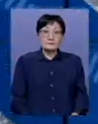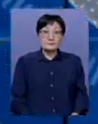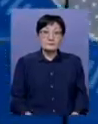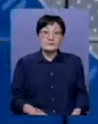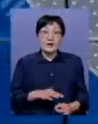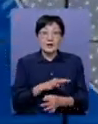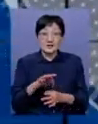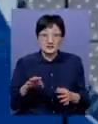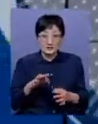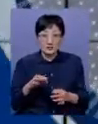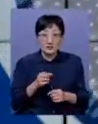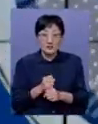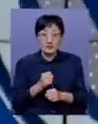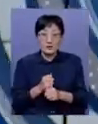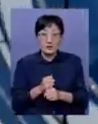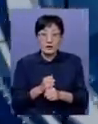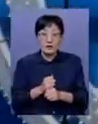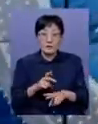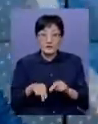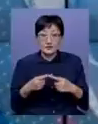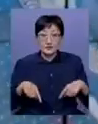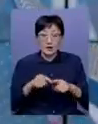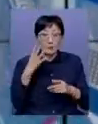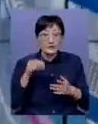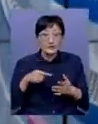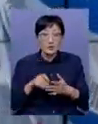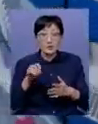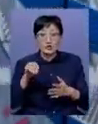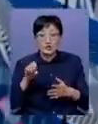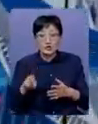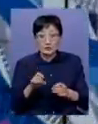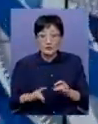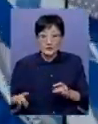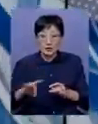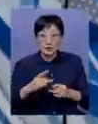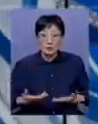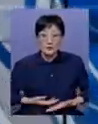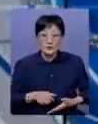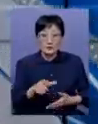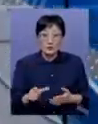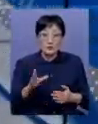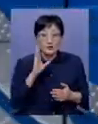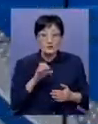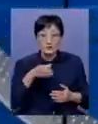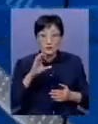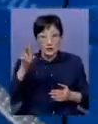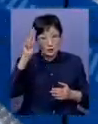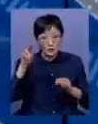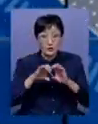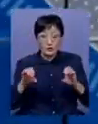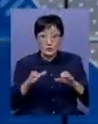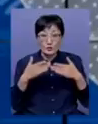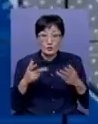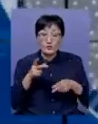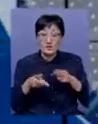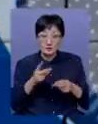Артық қыламын деп тыртық қылыған мердігер. Алматы қаласы өжет шағын ықшам ауданының тұрғындары ауыз су мен кәріз жүйесінің жоқтығын